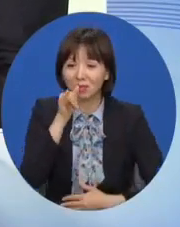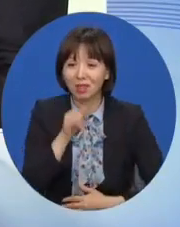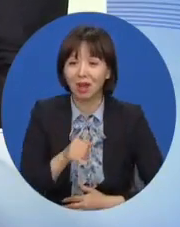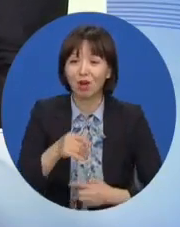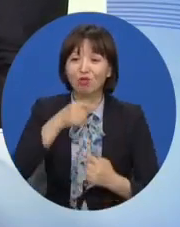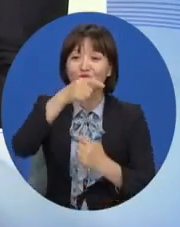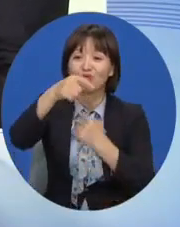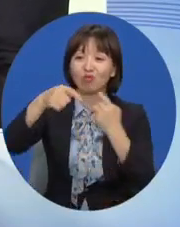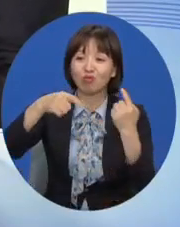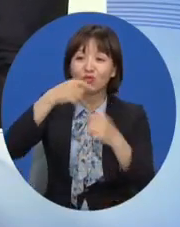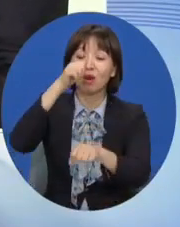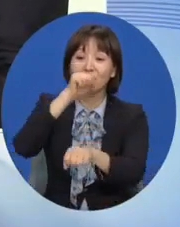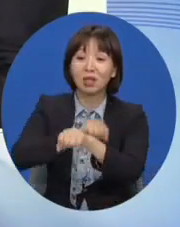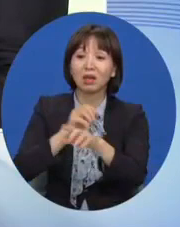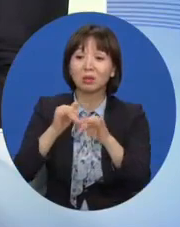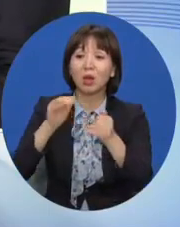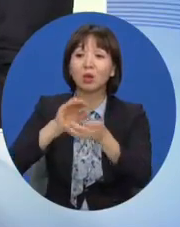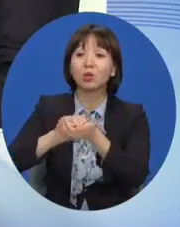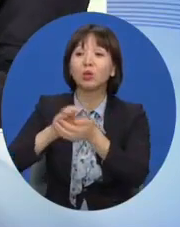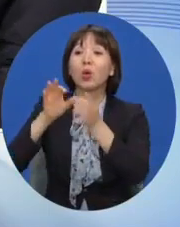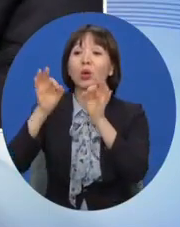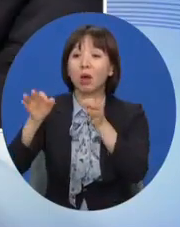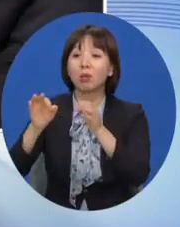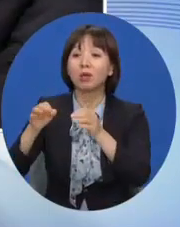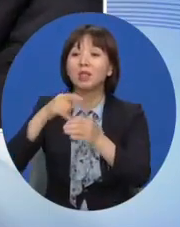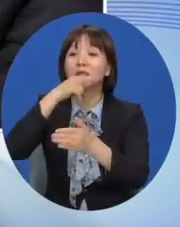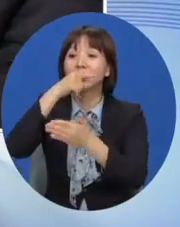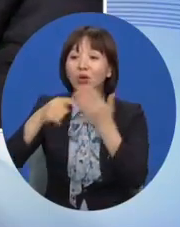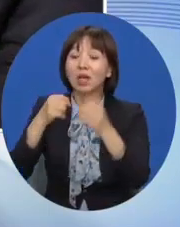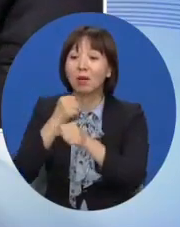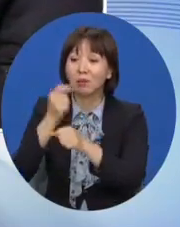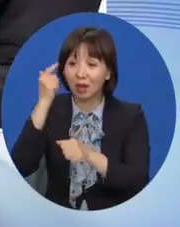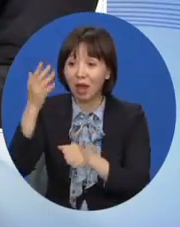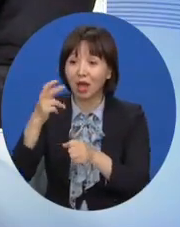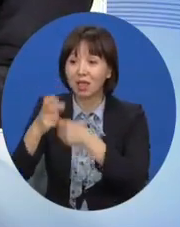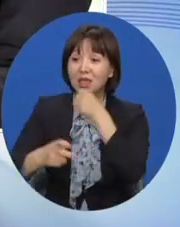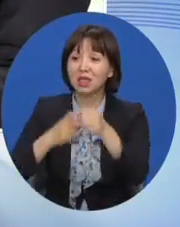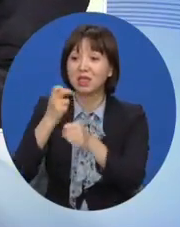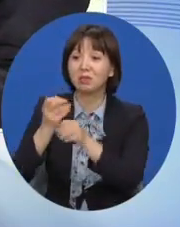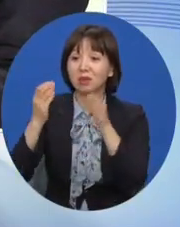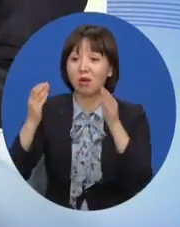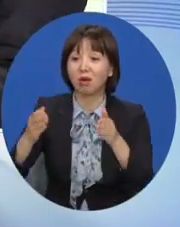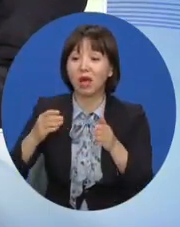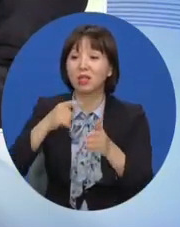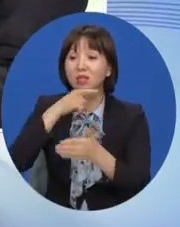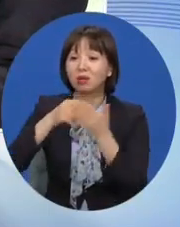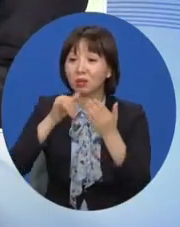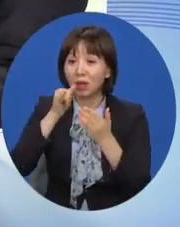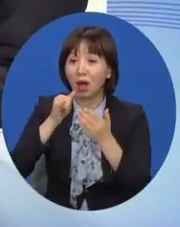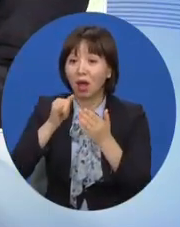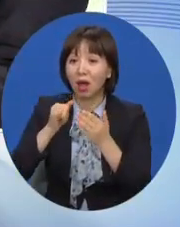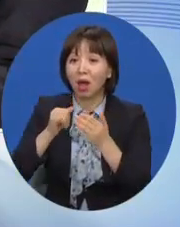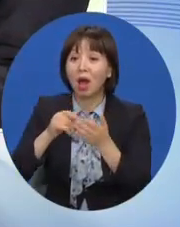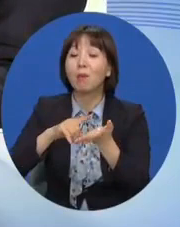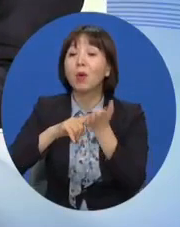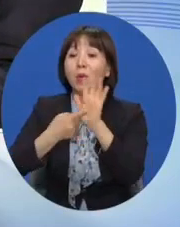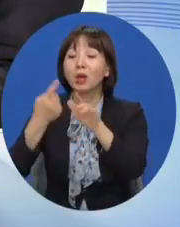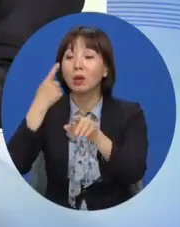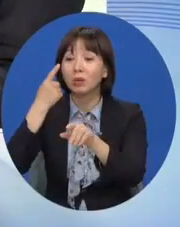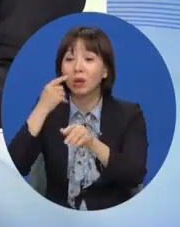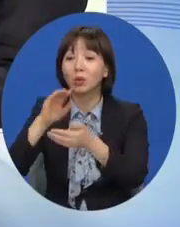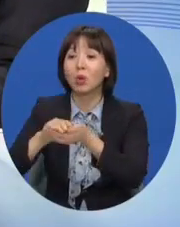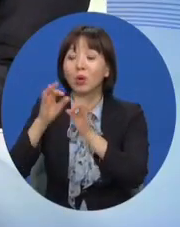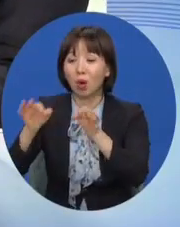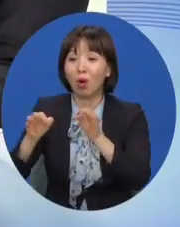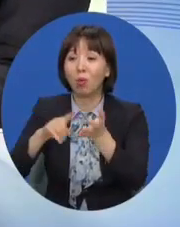운영을 잘하는 분이 네. 농협을 적자 운영을 합니까? 적자 안 났습니다. 적자, 20년 동안 한번 적자 안 났습니다. 공개할 자신 있습니까? 자신 있습니다. 자 한번 공개합니다. 네, 농협은 농협 조합을